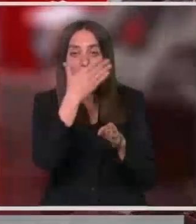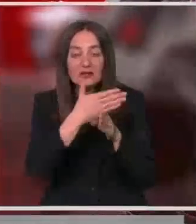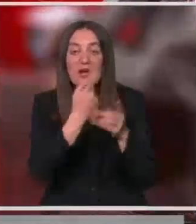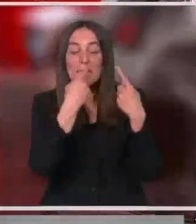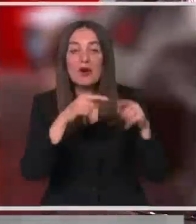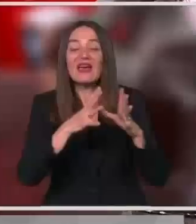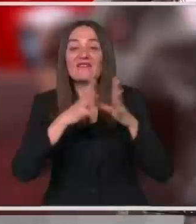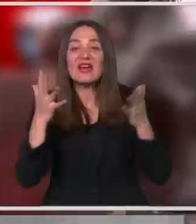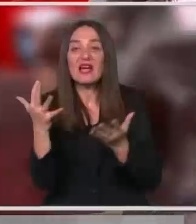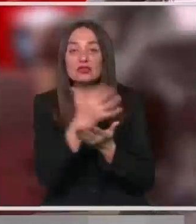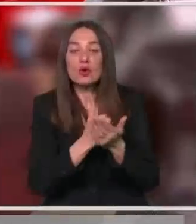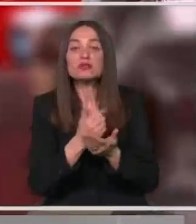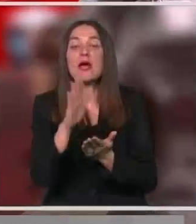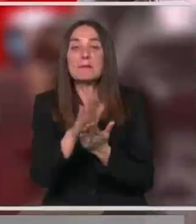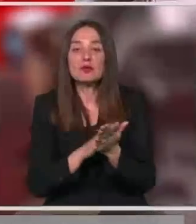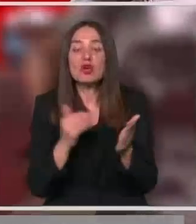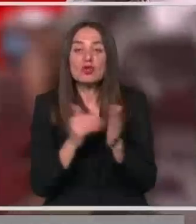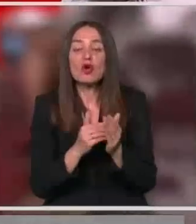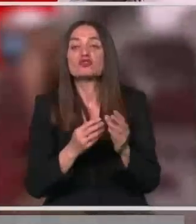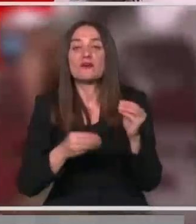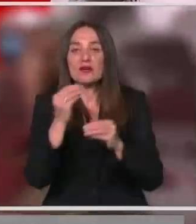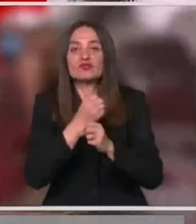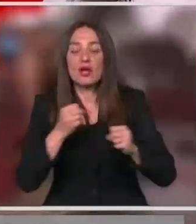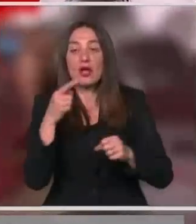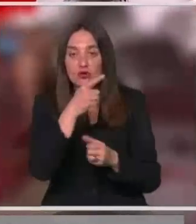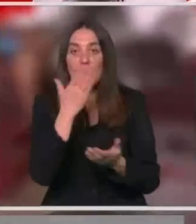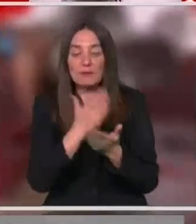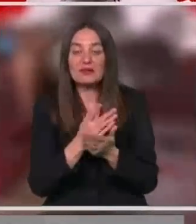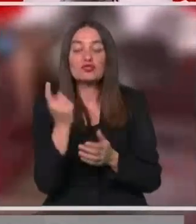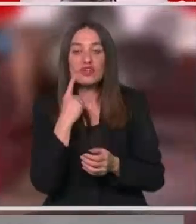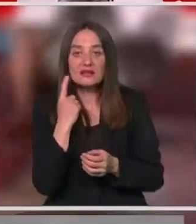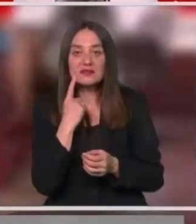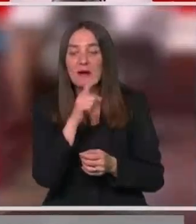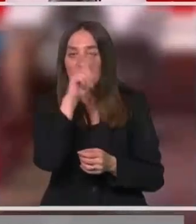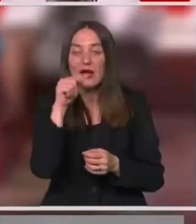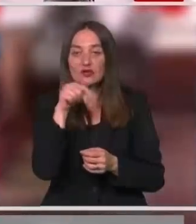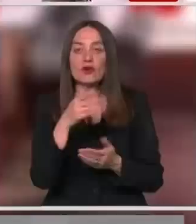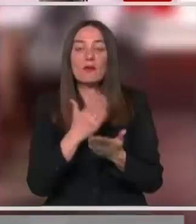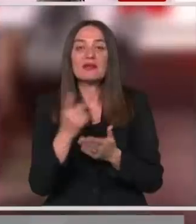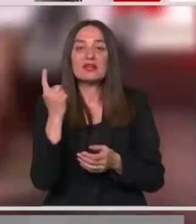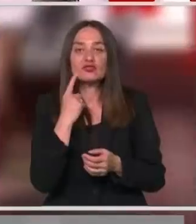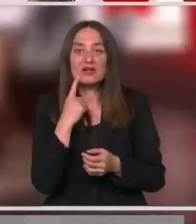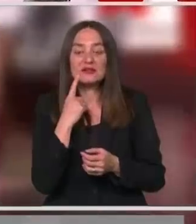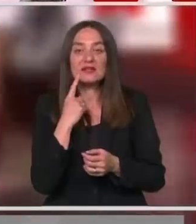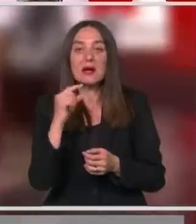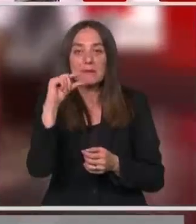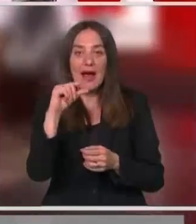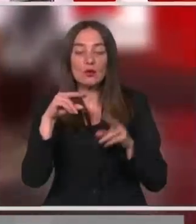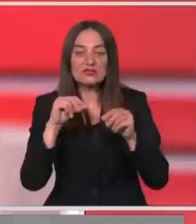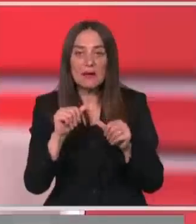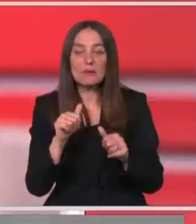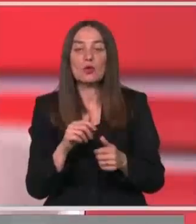velika, iskoriste i da krenu u još veću ekspanziju. Ali će to biti u stvari šansa? Dakle, da li će ovo biti šansa za malu zemlju